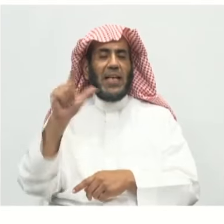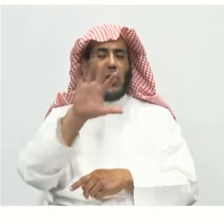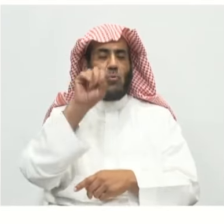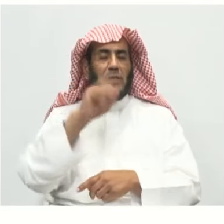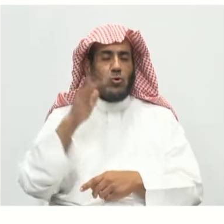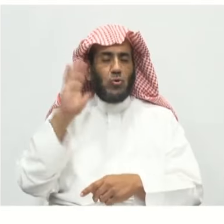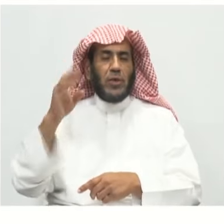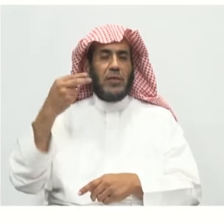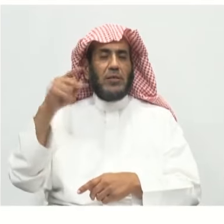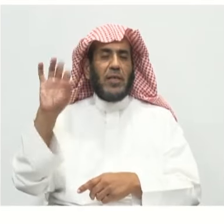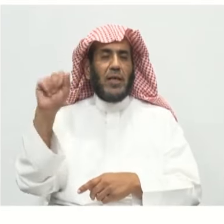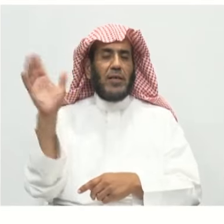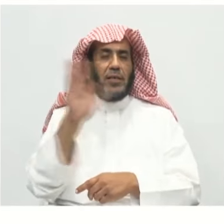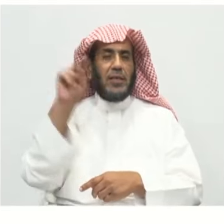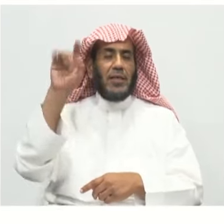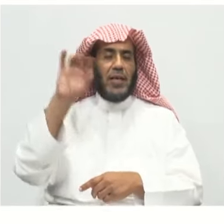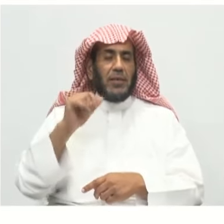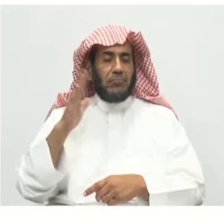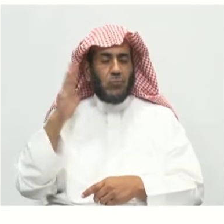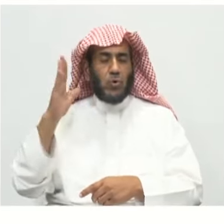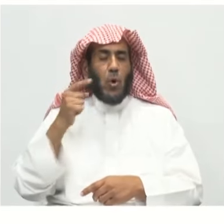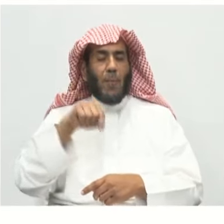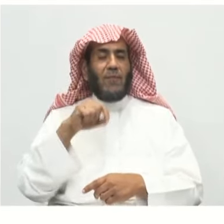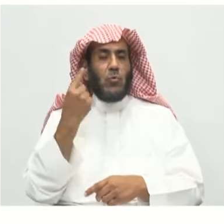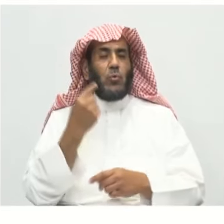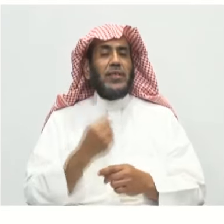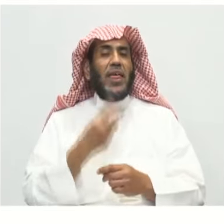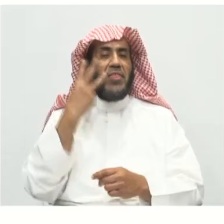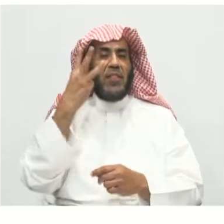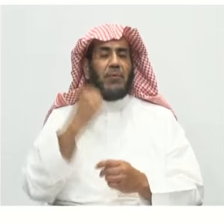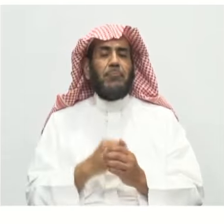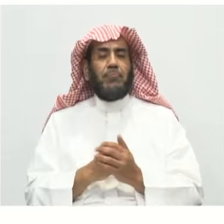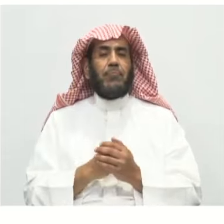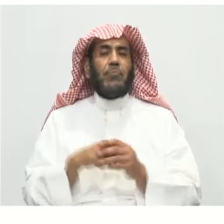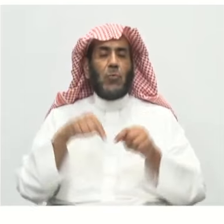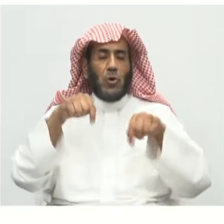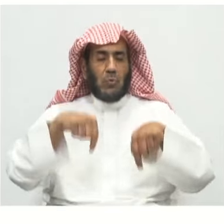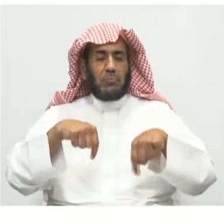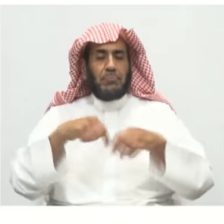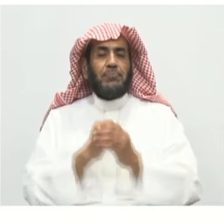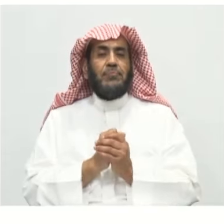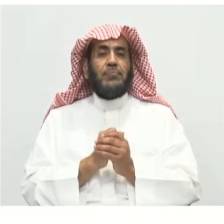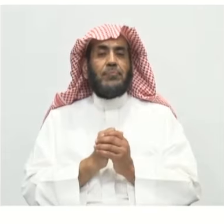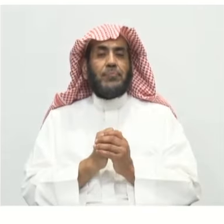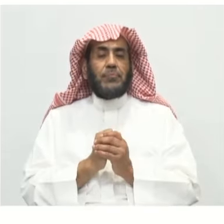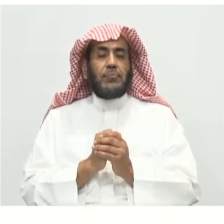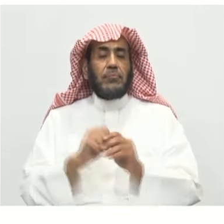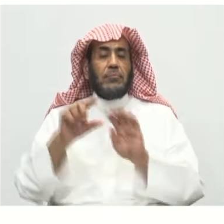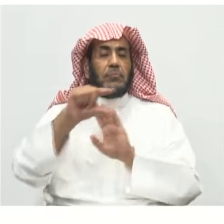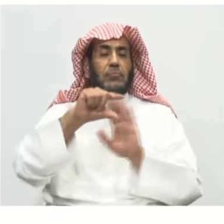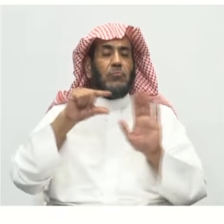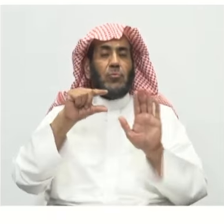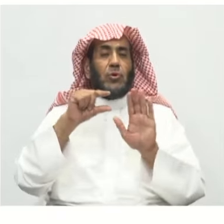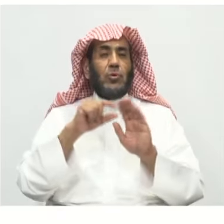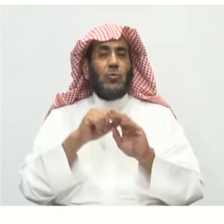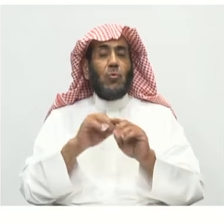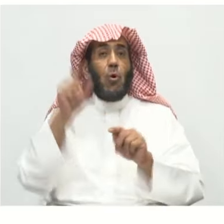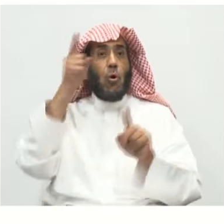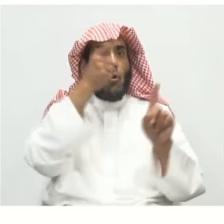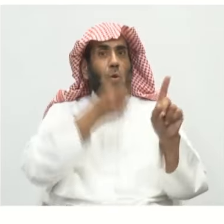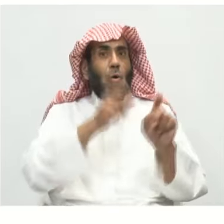القبيشي نحن في الوحده الثالثه في الوحده الثالثه بعنوان اعلام